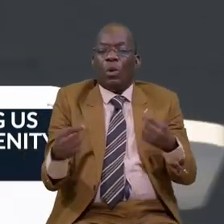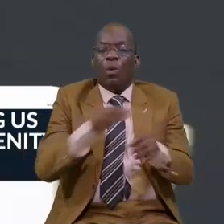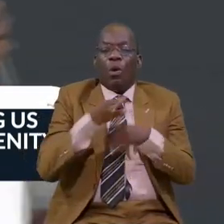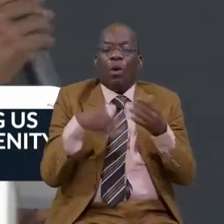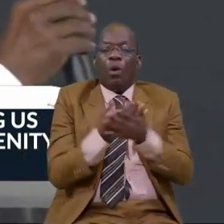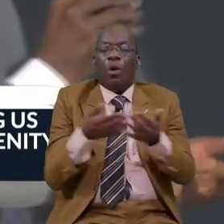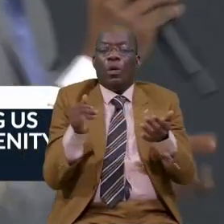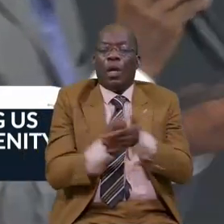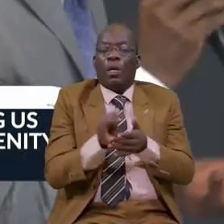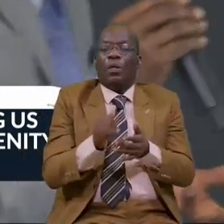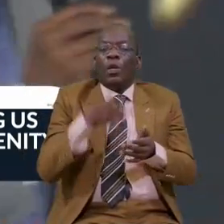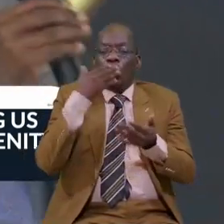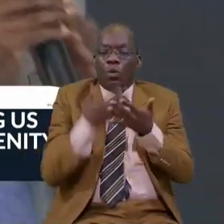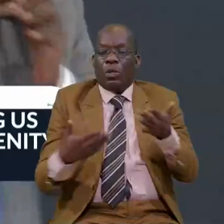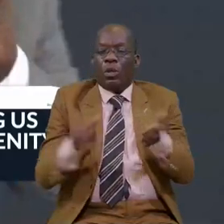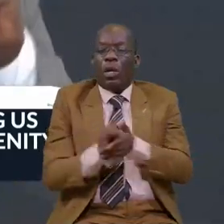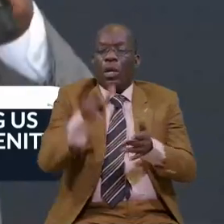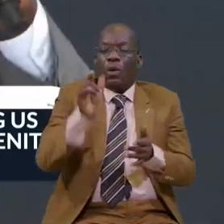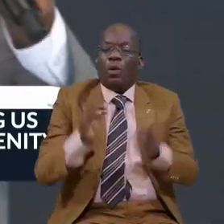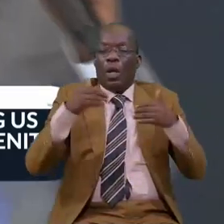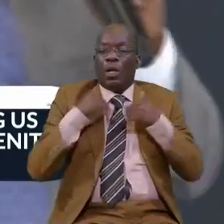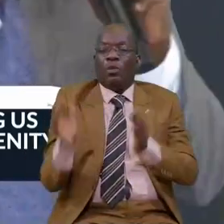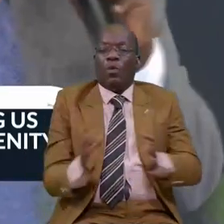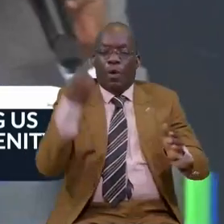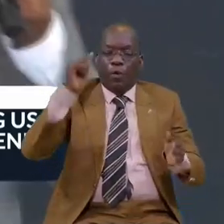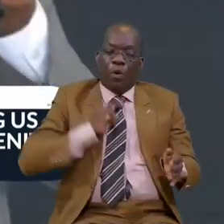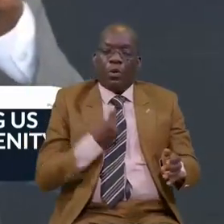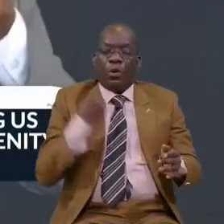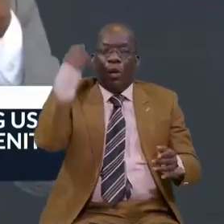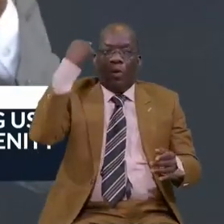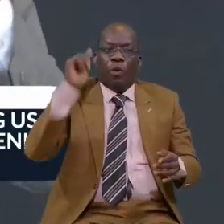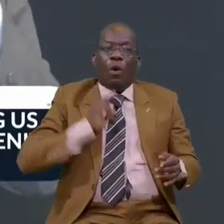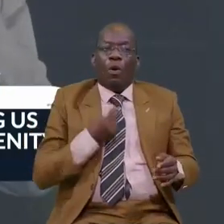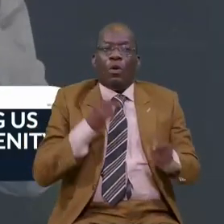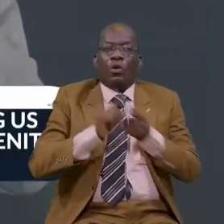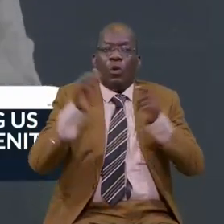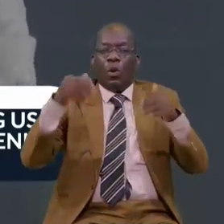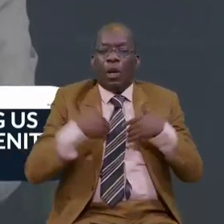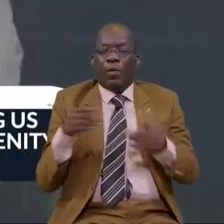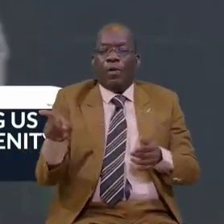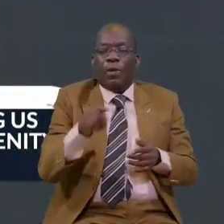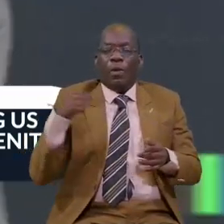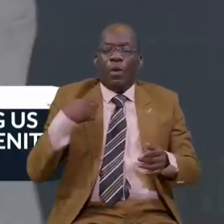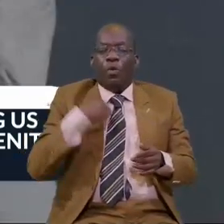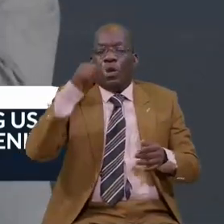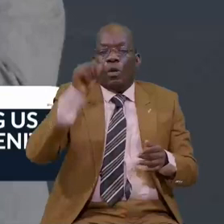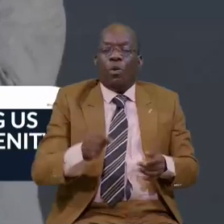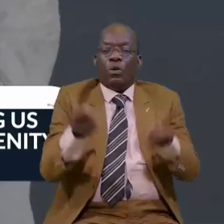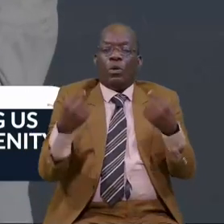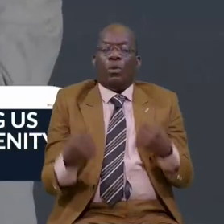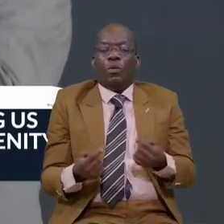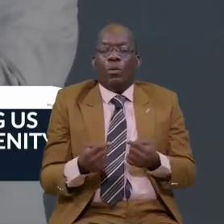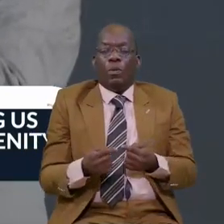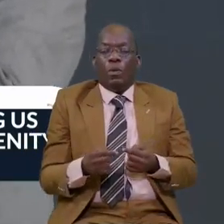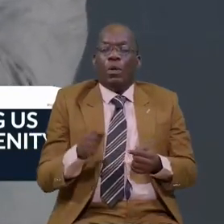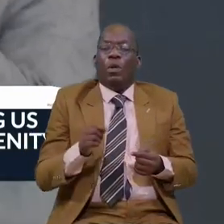table. Tu dois venir, tu dois venir. Toutes les bonnes choses que Dieu a faites et pourvues pour que nous puissions les posséder,